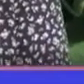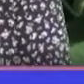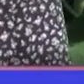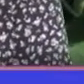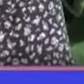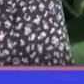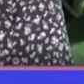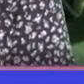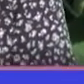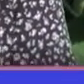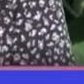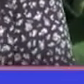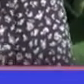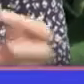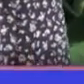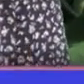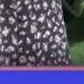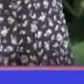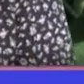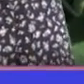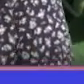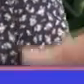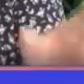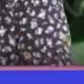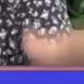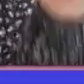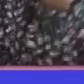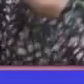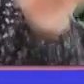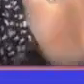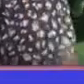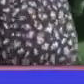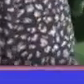ระยะที่ 3ก็คือปลายปีนี้ก็จะมีการถ้าเปลี่ยนได้เนี่ยก็คือจะเป็นปีหน้า